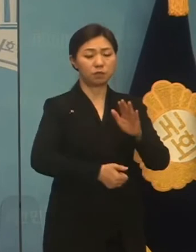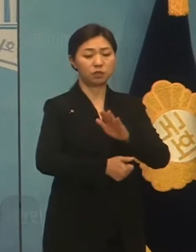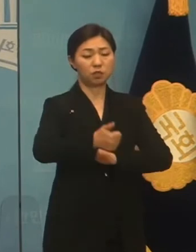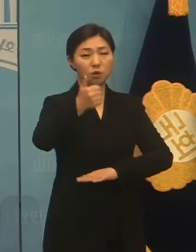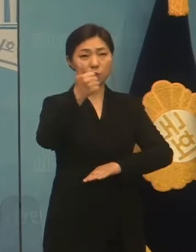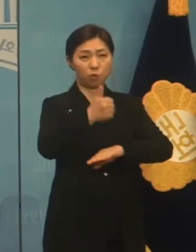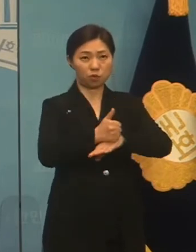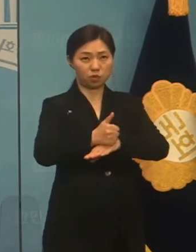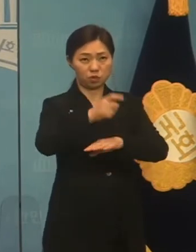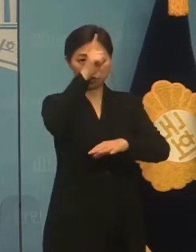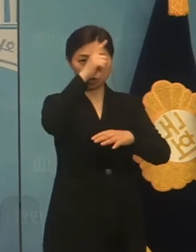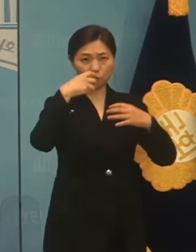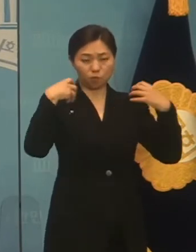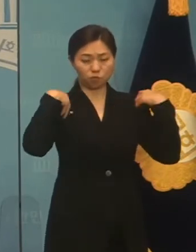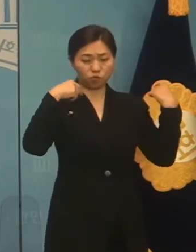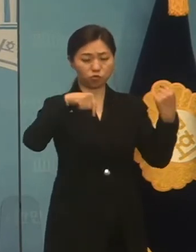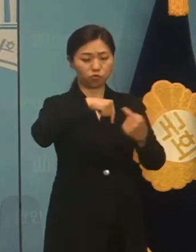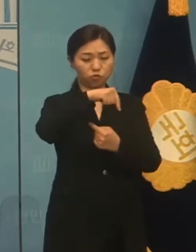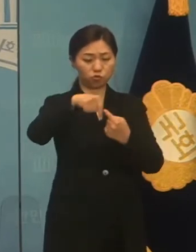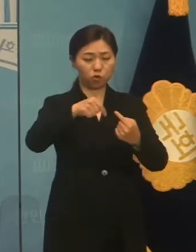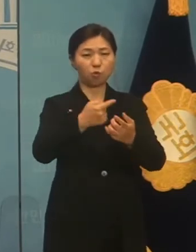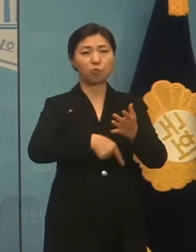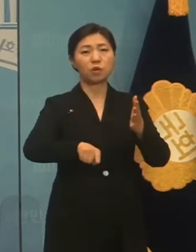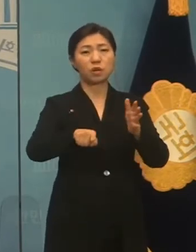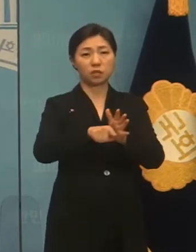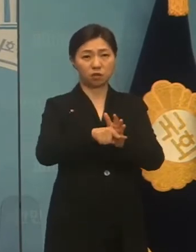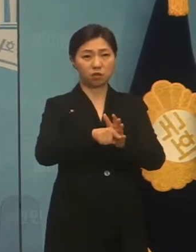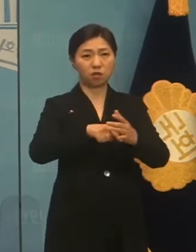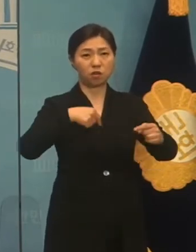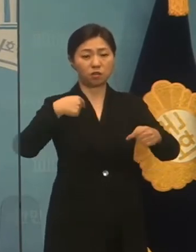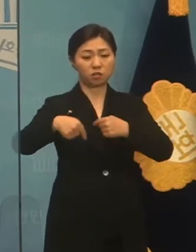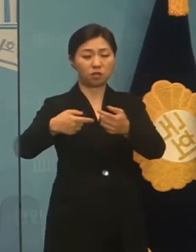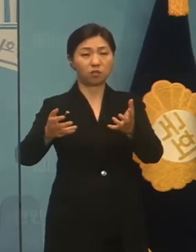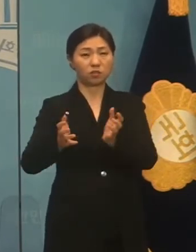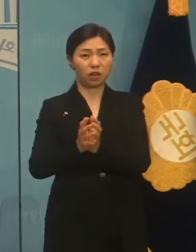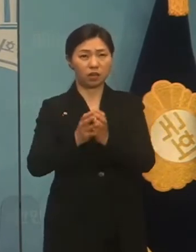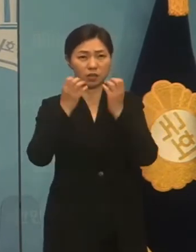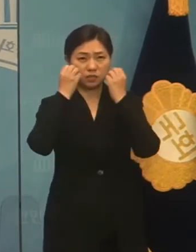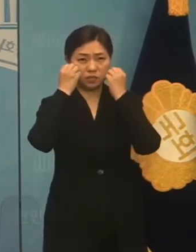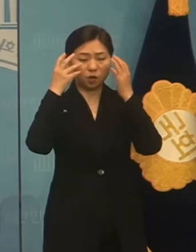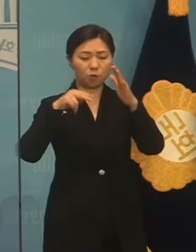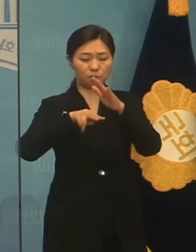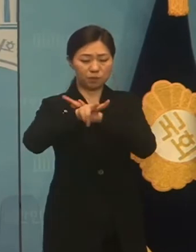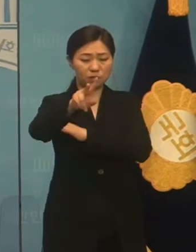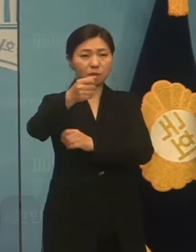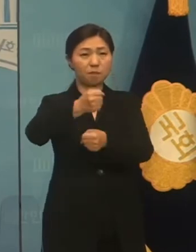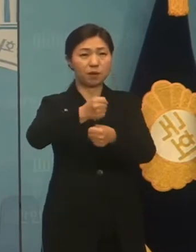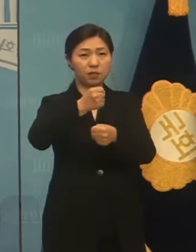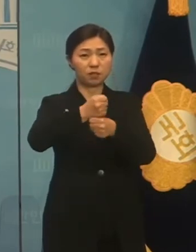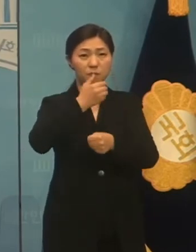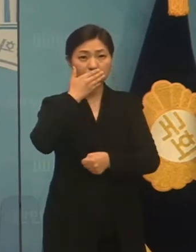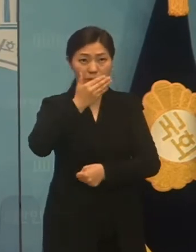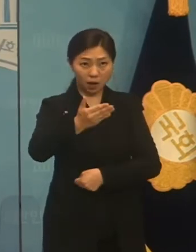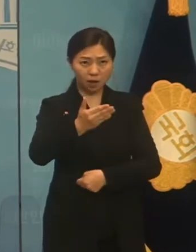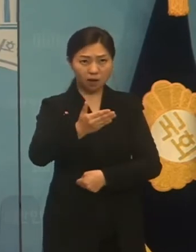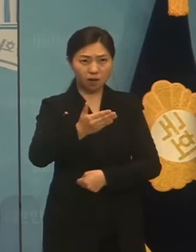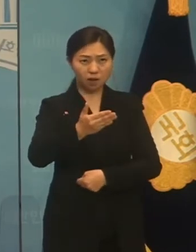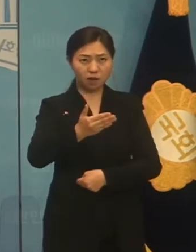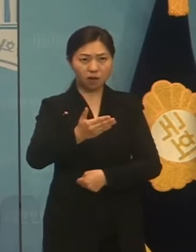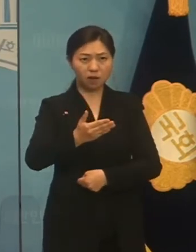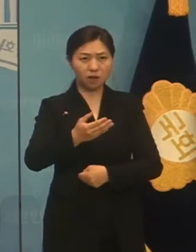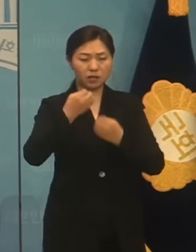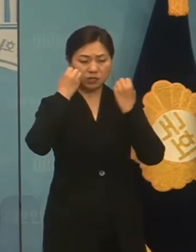국정 운영을 위해서는 우리 당의 새로운 비전과 대안을 만들 수 있는 비전과 혁신의